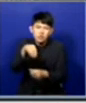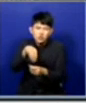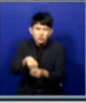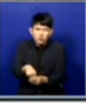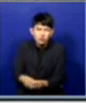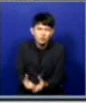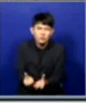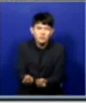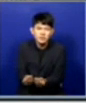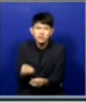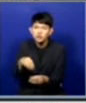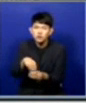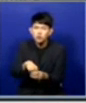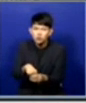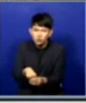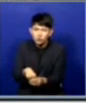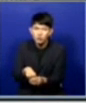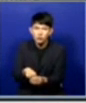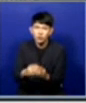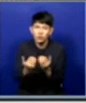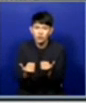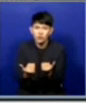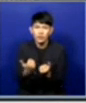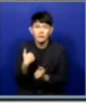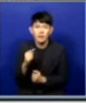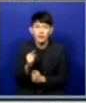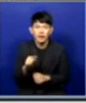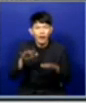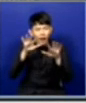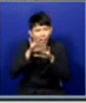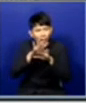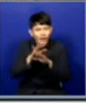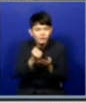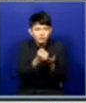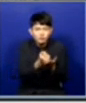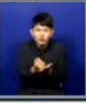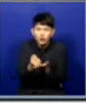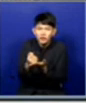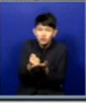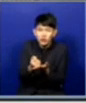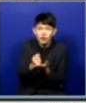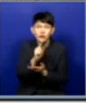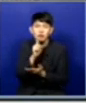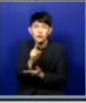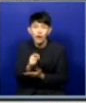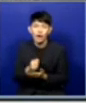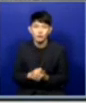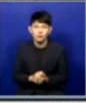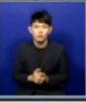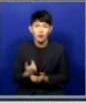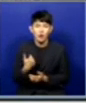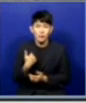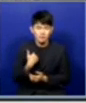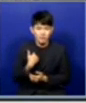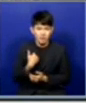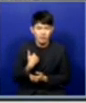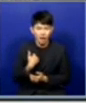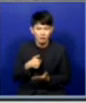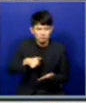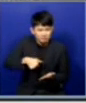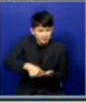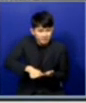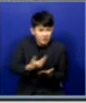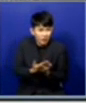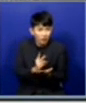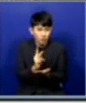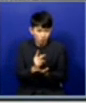ที่อยู่กันโดยลักษณะของการพึ่งพานั้นท่านได้ให้สินเชื่อเขาไหมต้องบอกว่